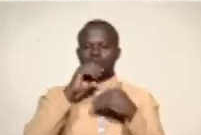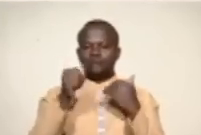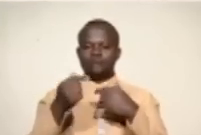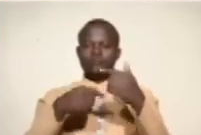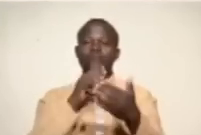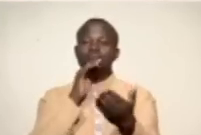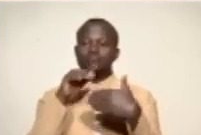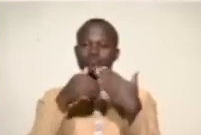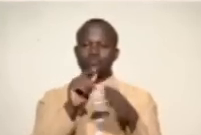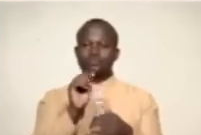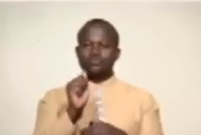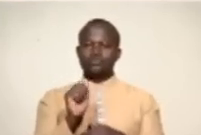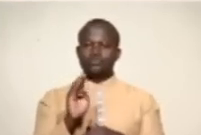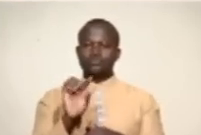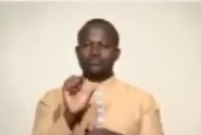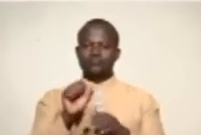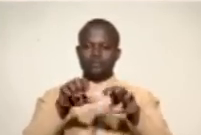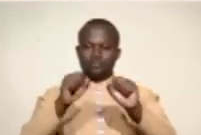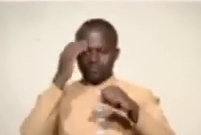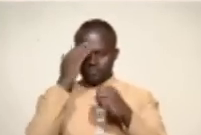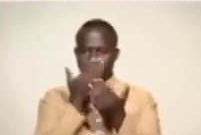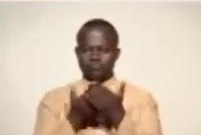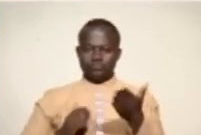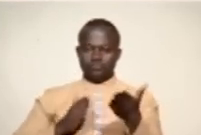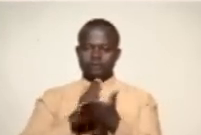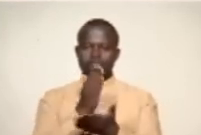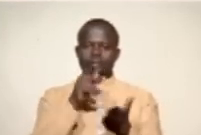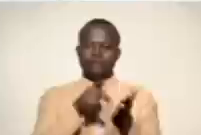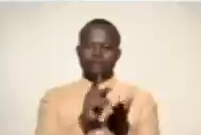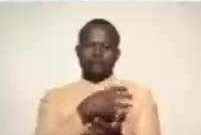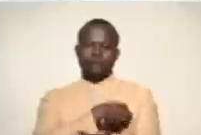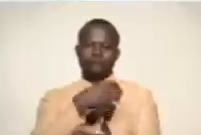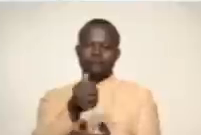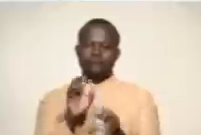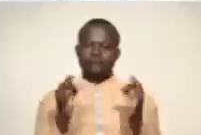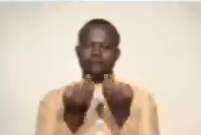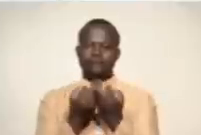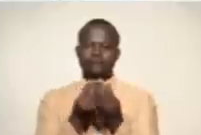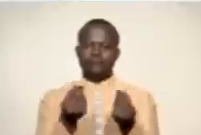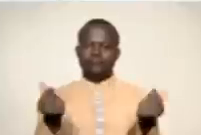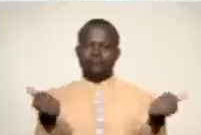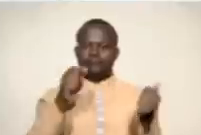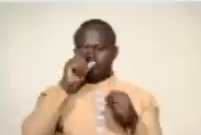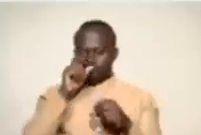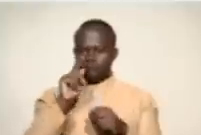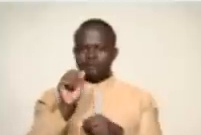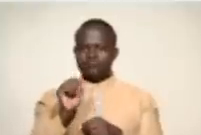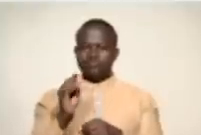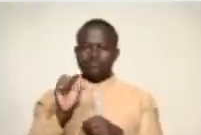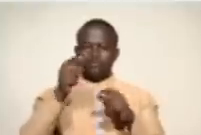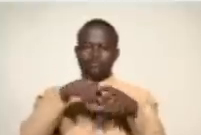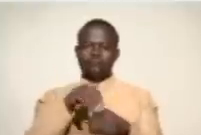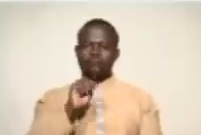bakomeje gutegereza ko Kabuga Félicien yatabwa muri yombi kugira ngo basabe uburenganzira bwo kwishyurwa imitungo y'imiryango yabo yangijwe n'interahamwe Kabuga yari yarazanye ku